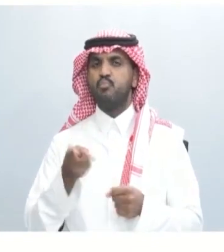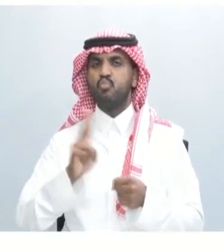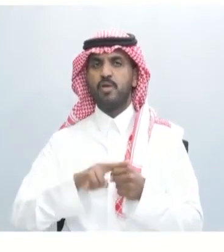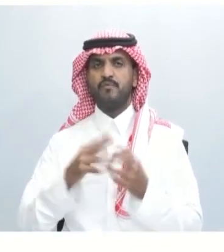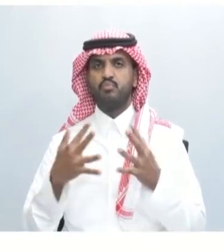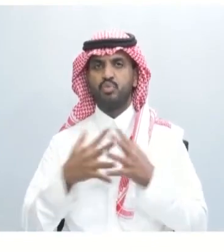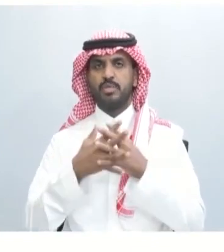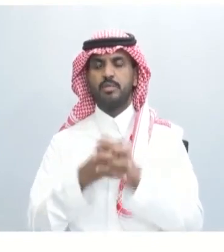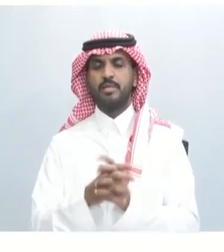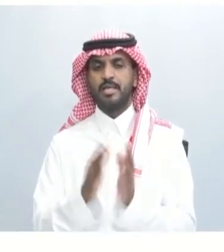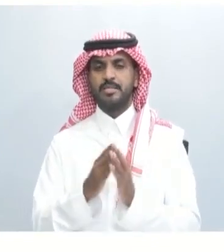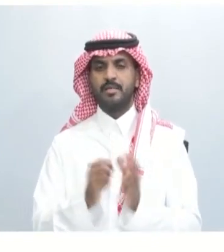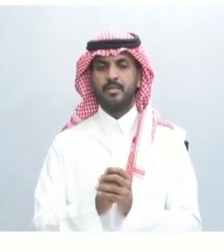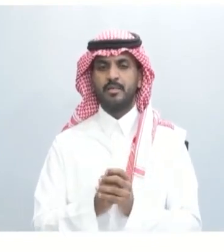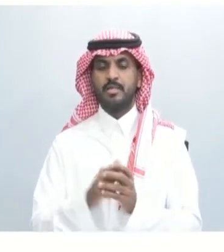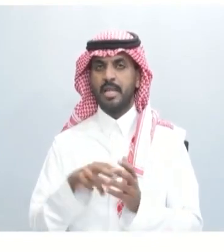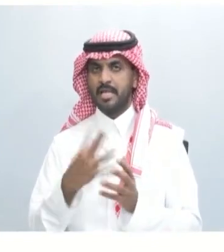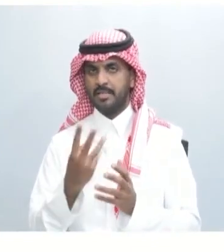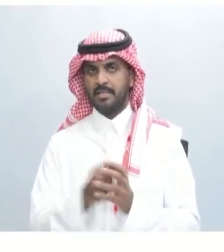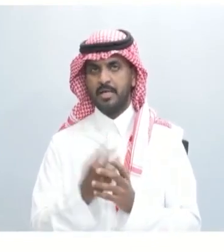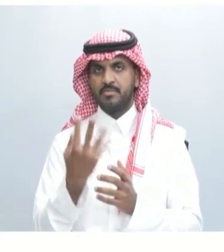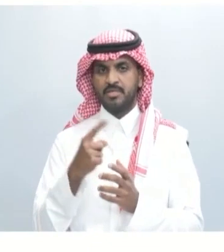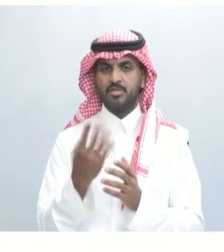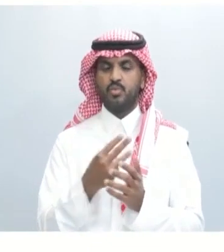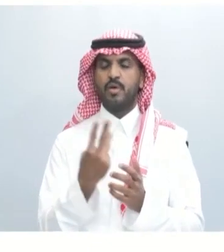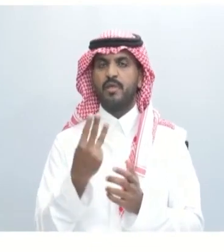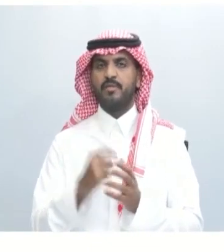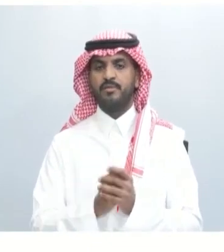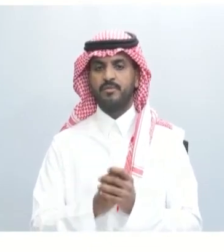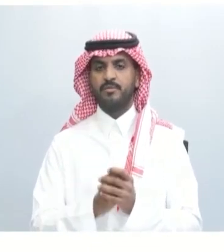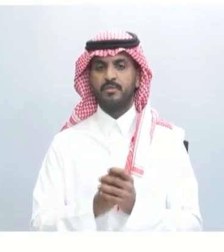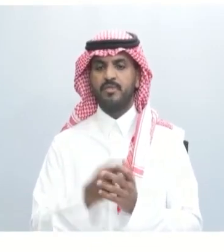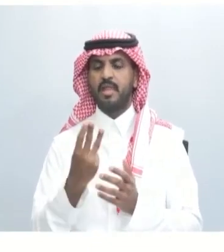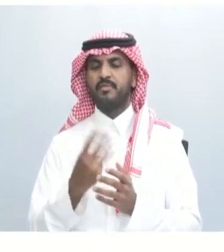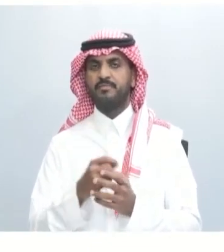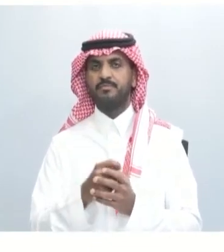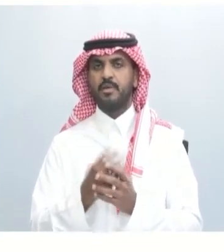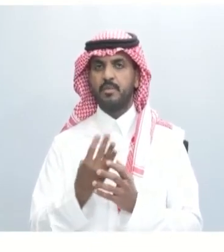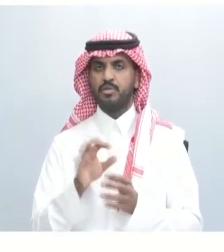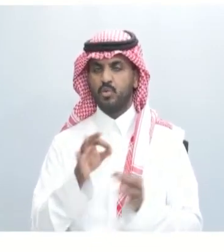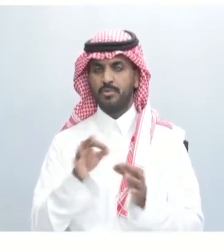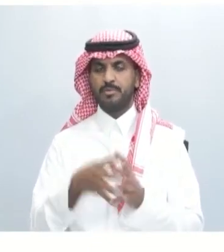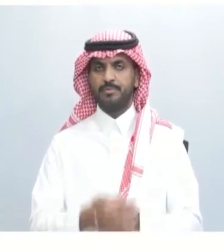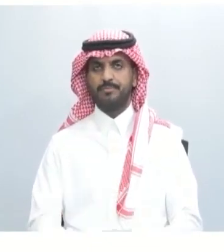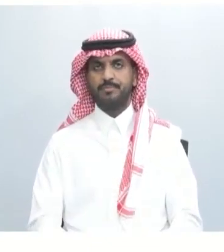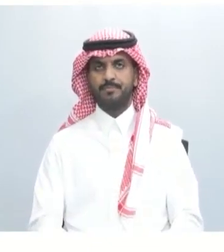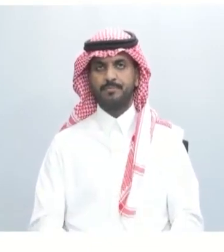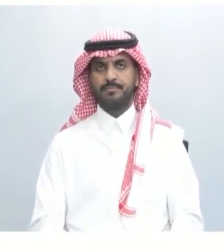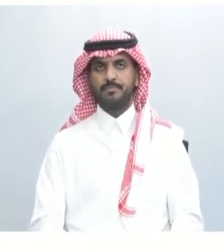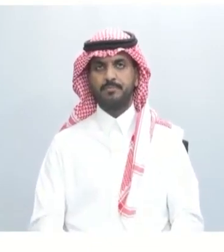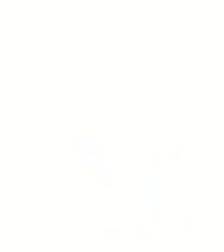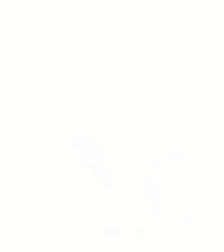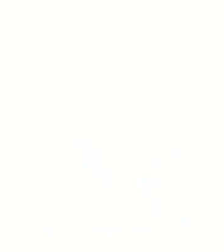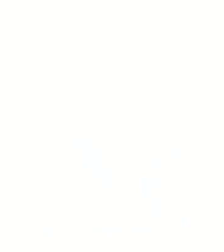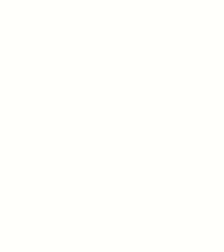المضاعفه المشترك الاصغر للعددين خمسه عشر وثلاثه وضع لنا ثلاث اربع اجابات تفضل يا مبدعين